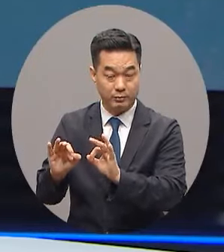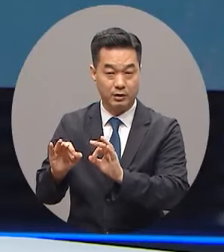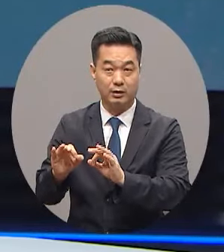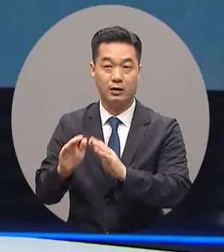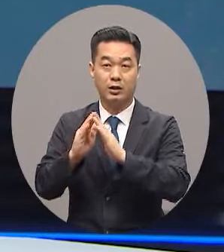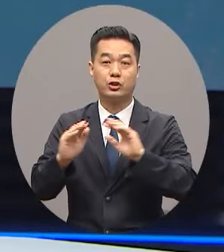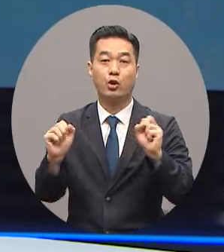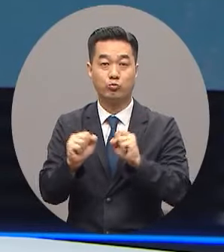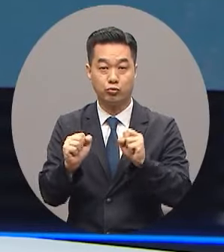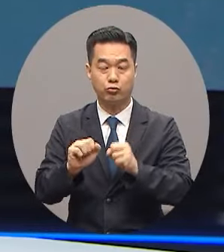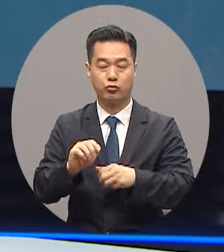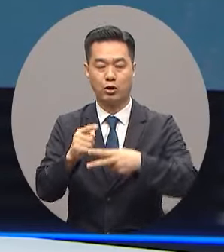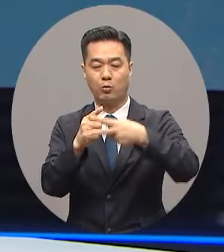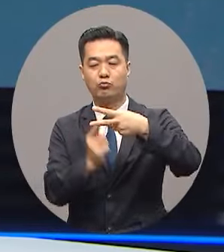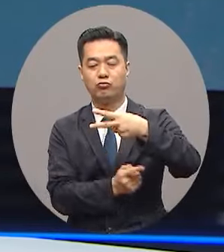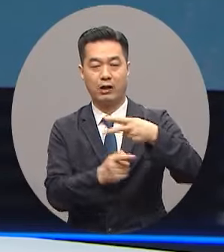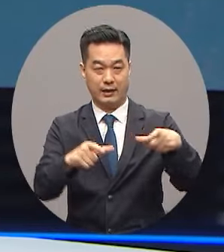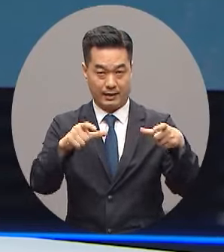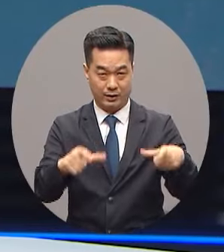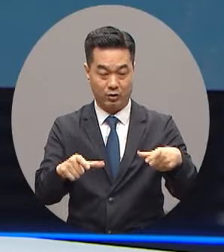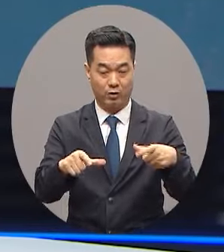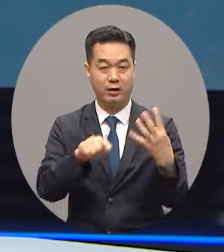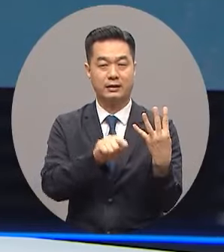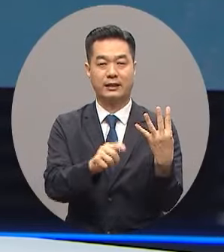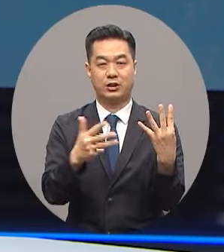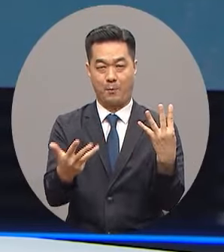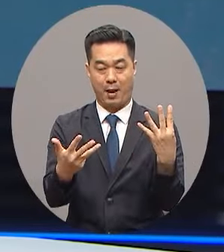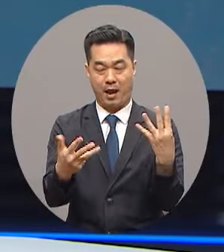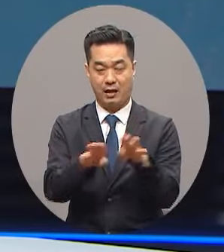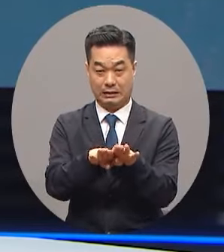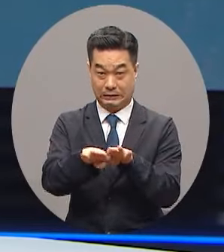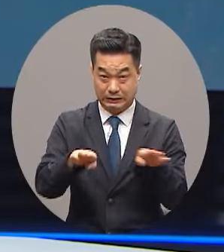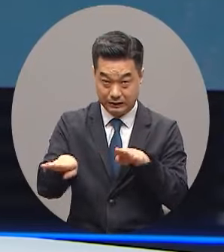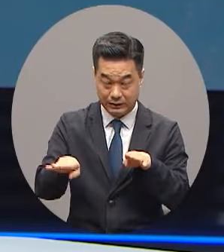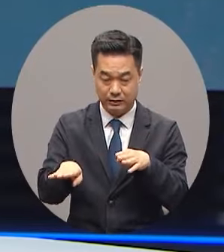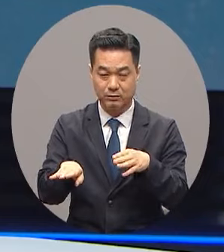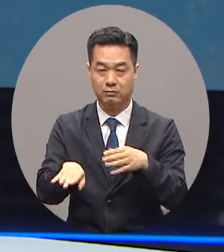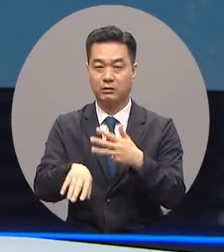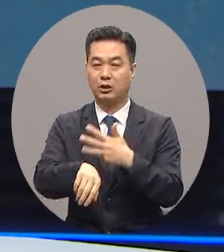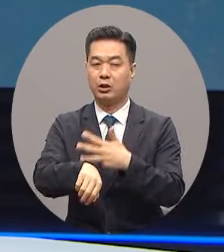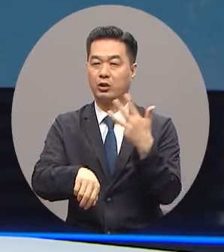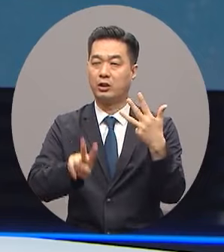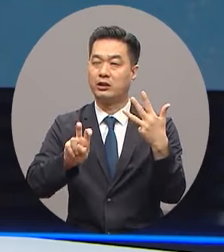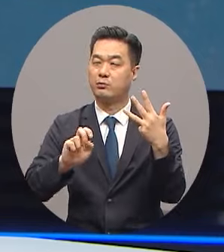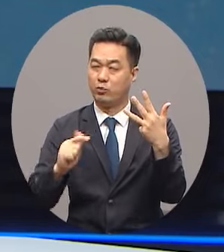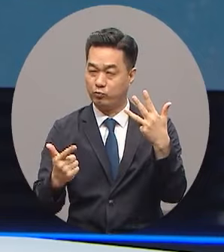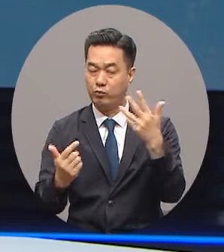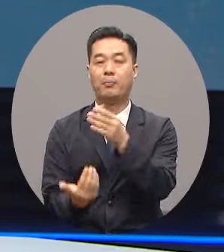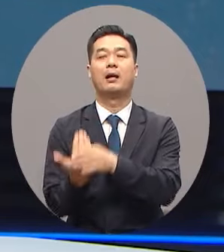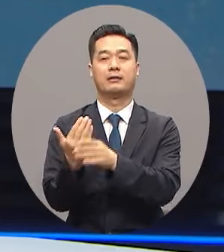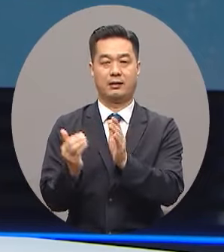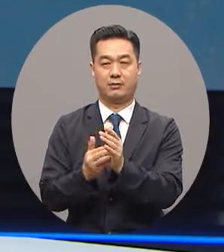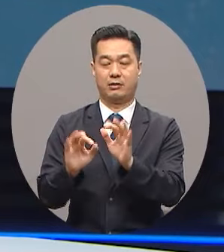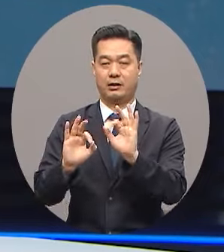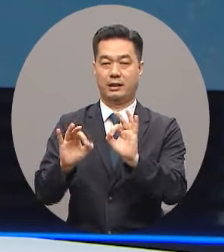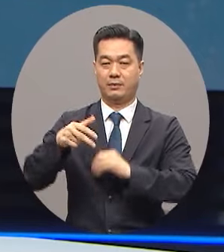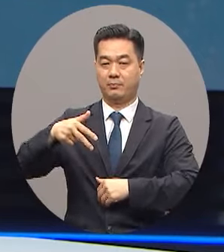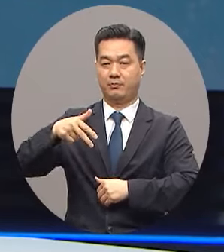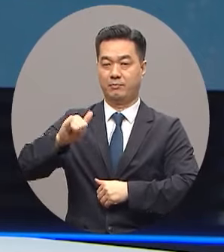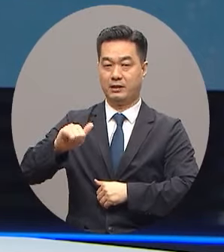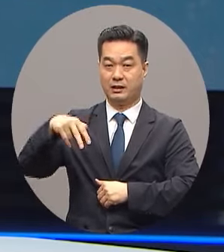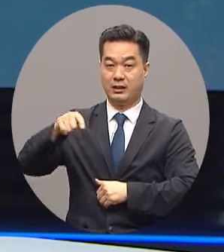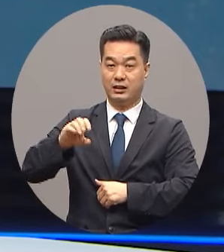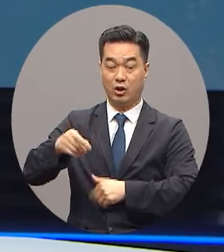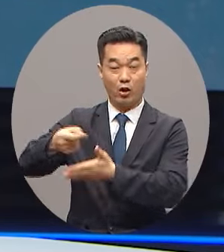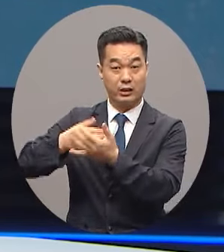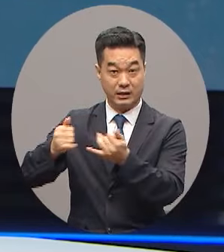전북 부안군에서 규모 4.8의 지진이 오늘 오전 8시 26분쯤 발생했고요. 김지성 기자, 지금 지진이